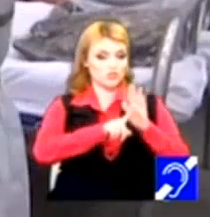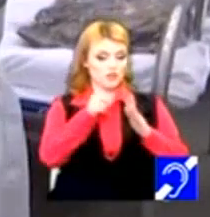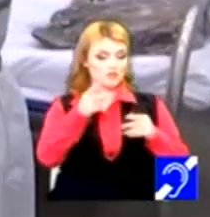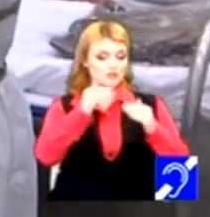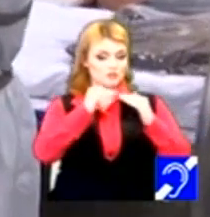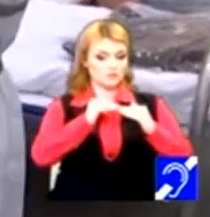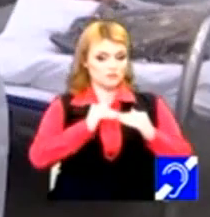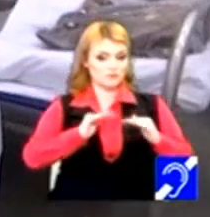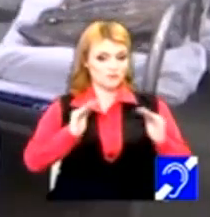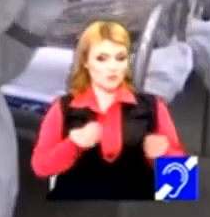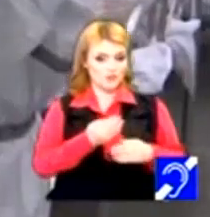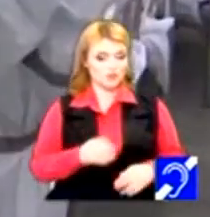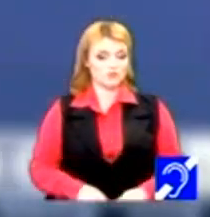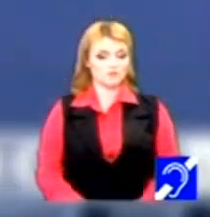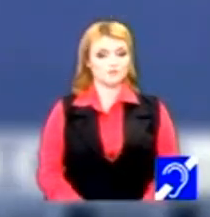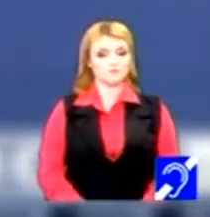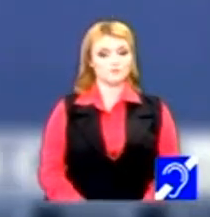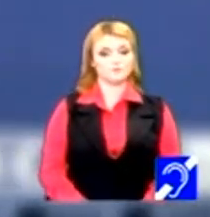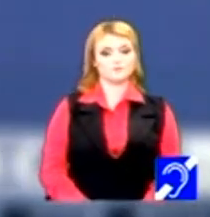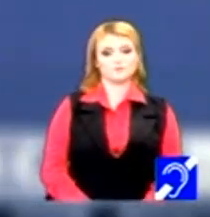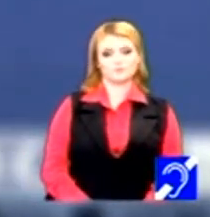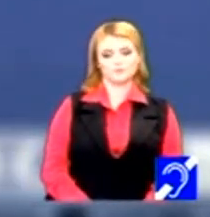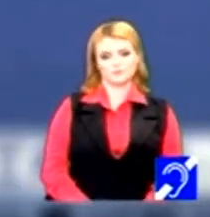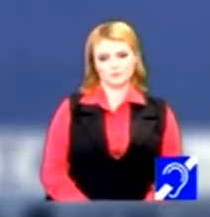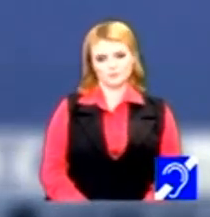orașul Wuhan, de unde a pornit epidemia.